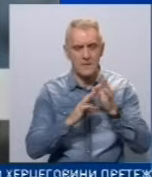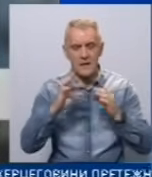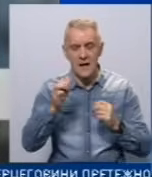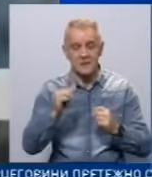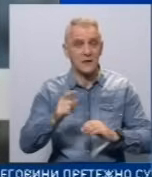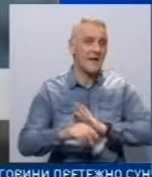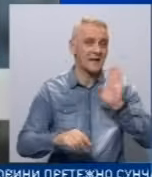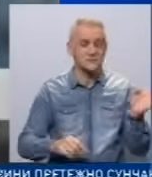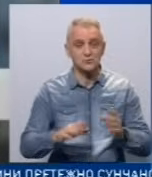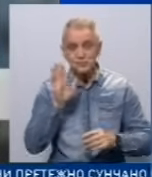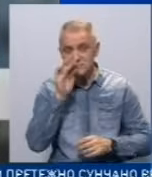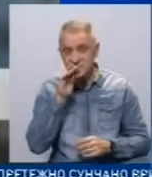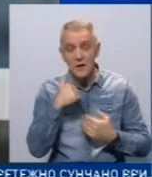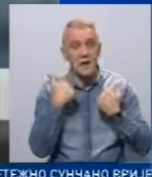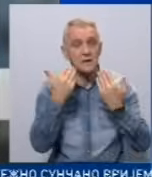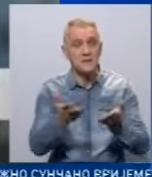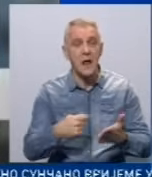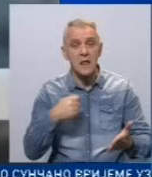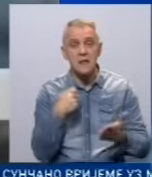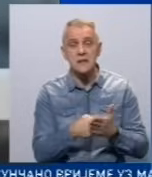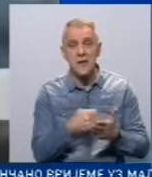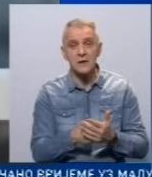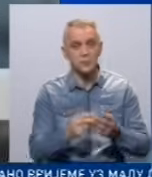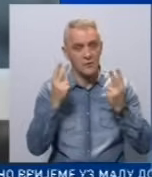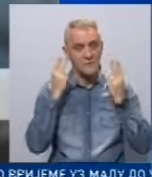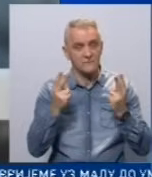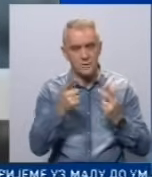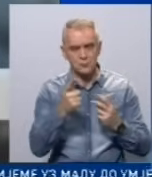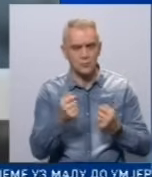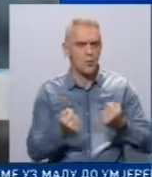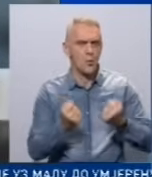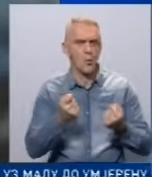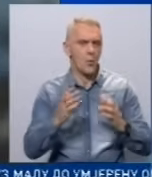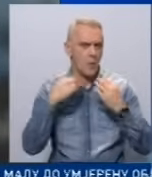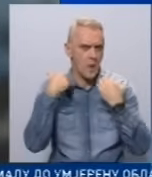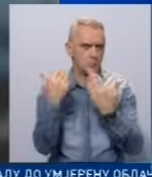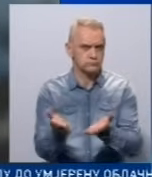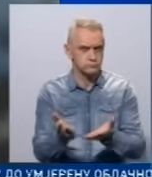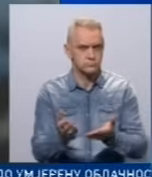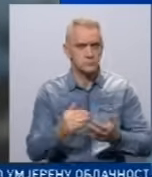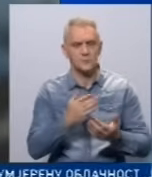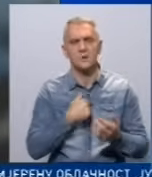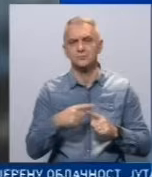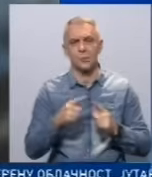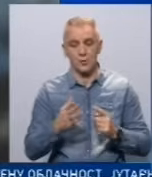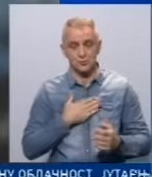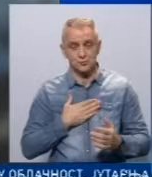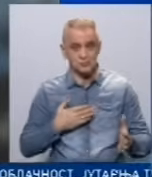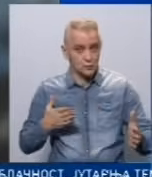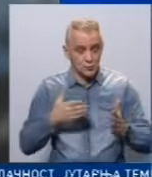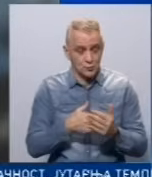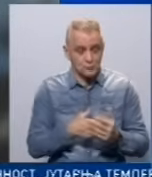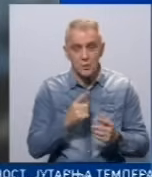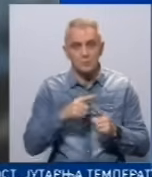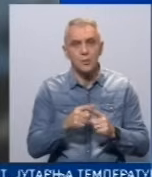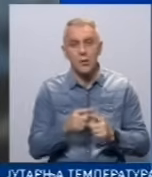u Istočnom Sarajevu ponudili nagradu u vidu putničkog motornog vozila kako bi korištenje svog službenog i utjecajnog položaja pogodovao istima u